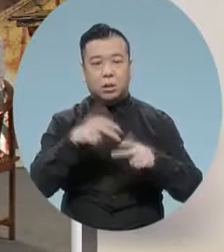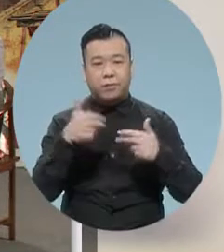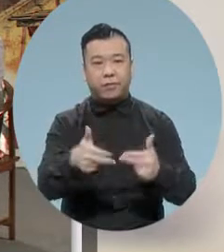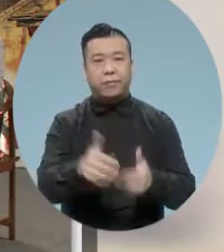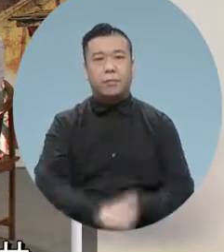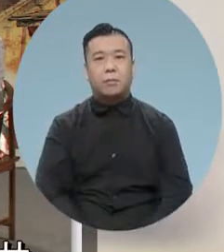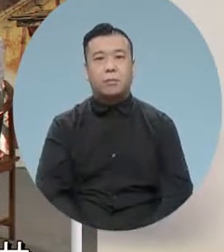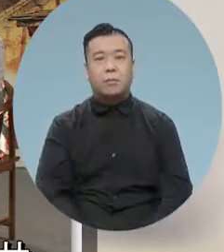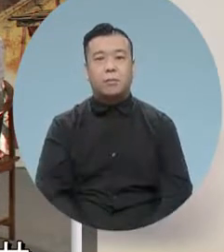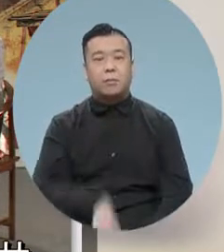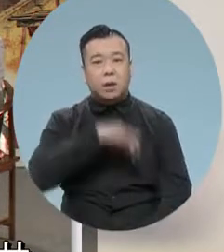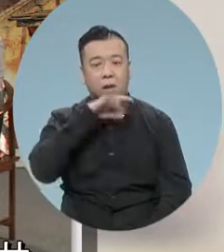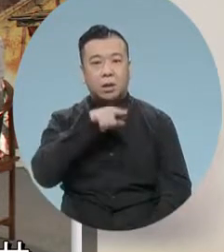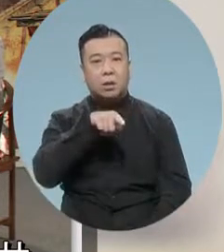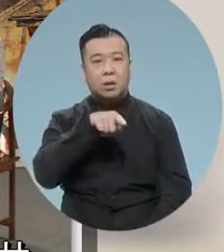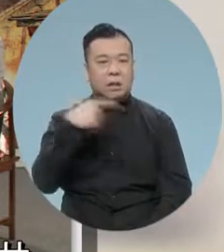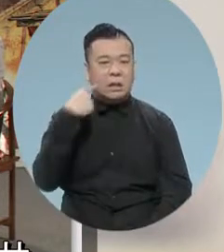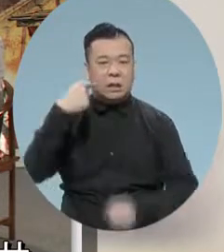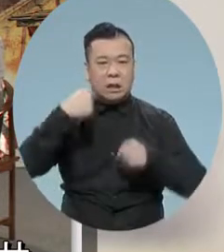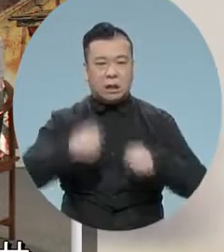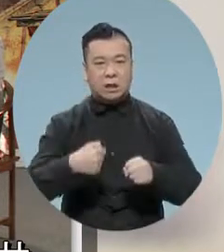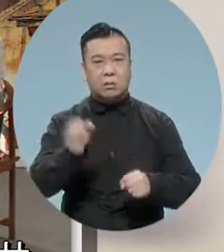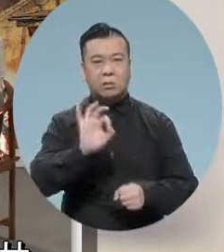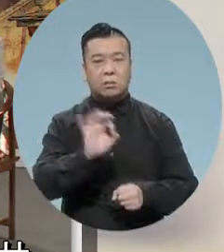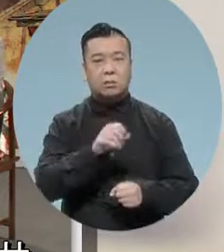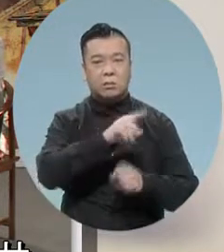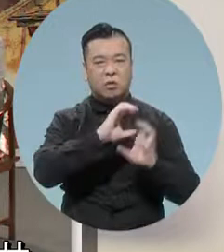展如果沒有一個堅強的核心的